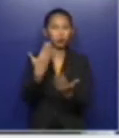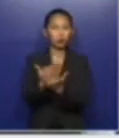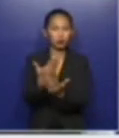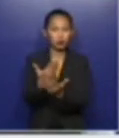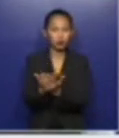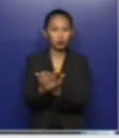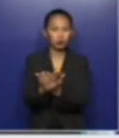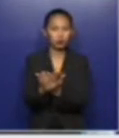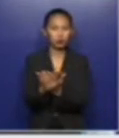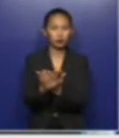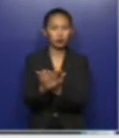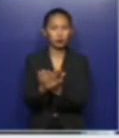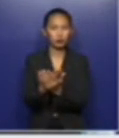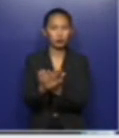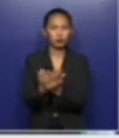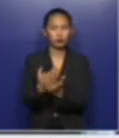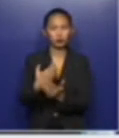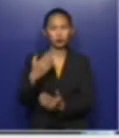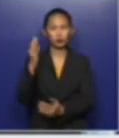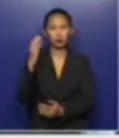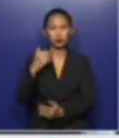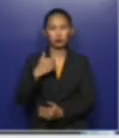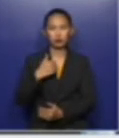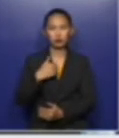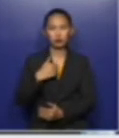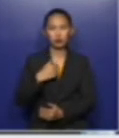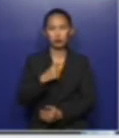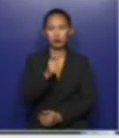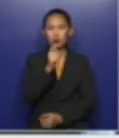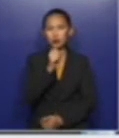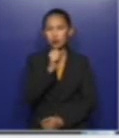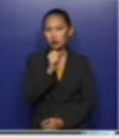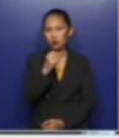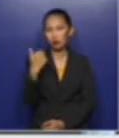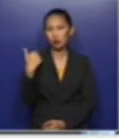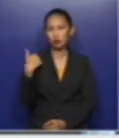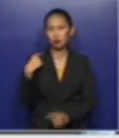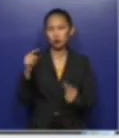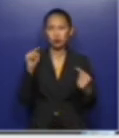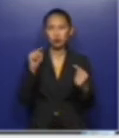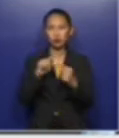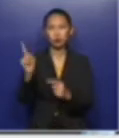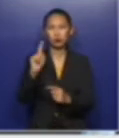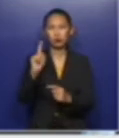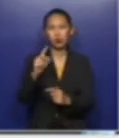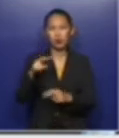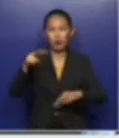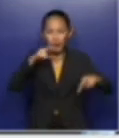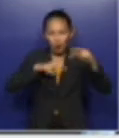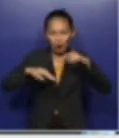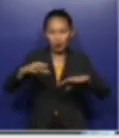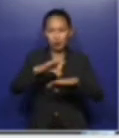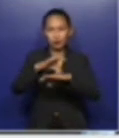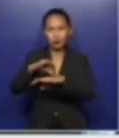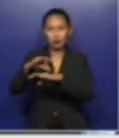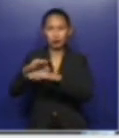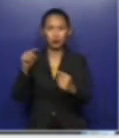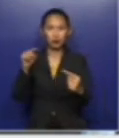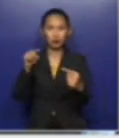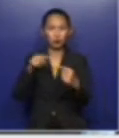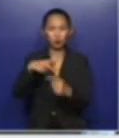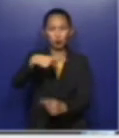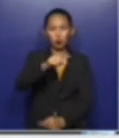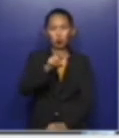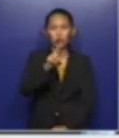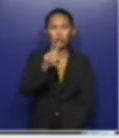ได้ออกมาบอกกับสื่อสาธารณะว่าการจัดซื้อจัดจ้างในสถานการณ์ฉุกเฉินที่เกี่ยวข้องกับโควิด